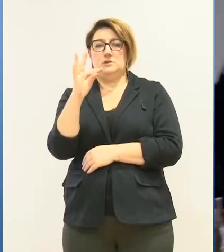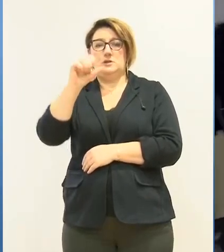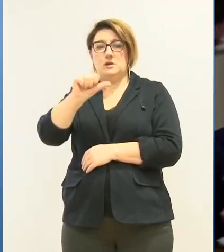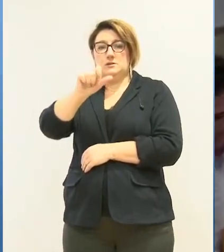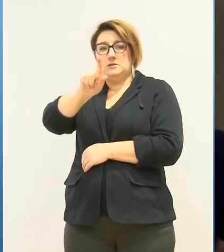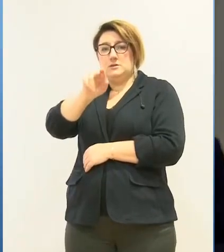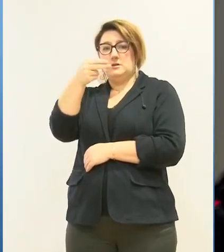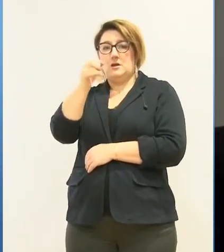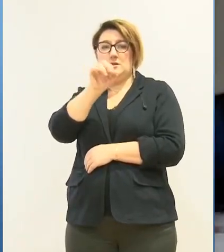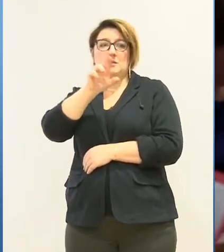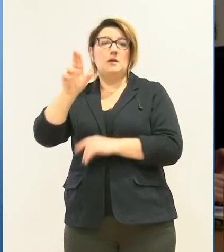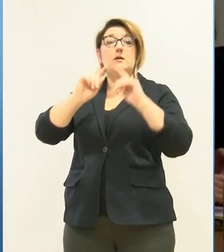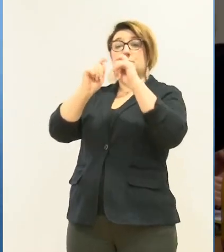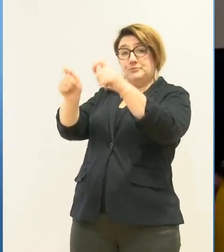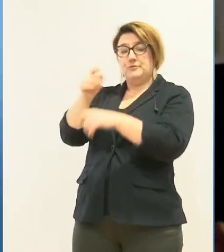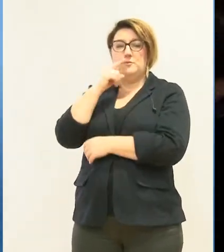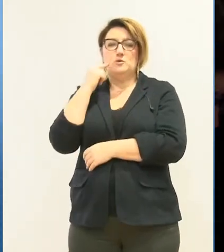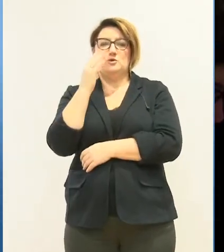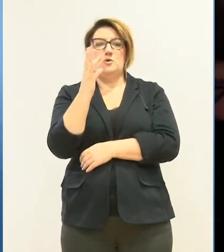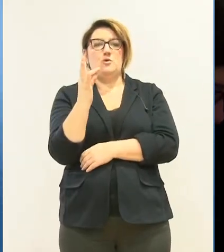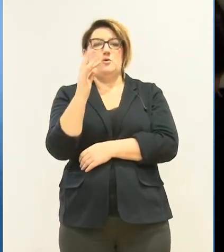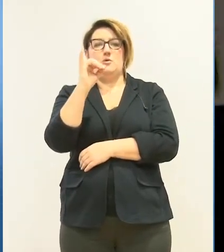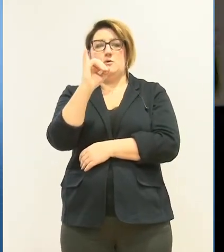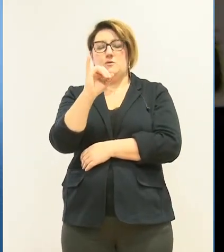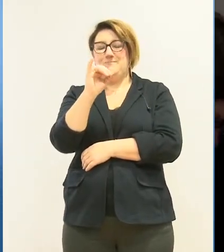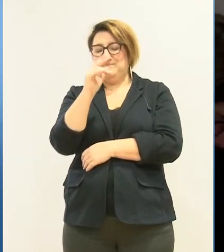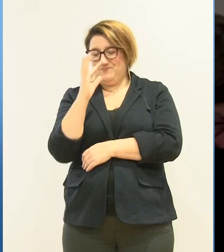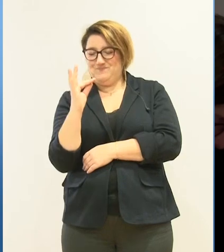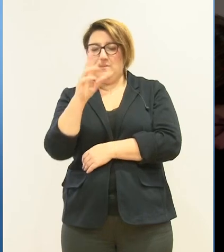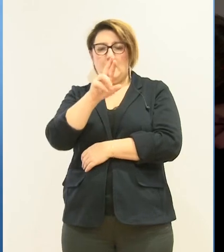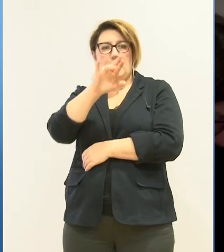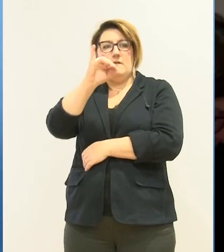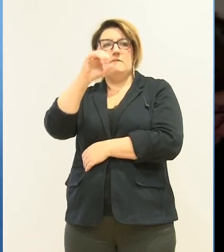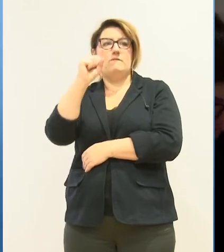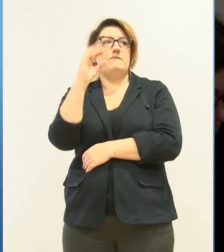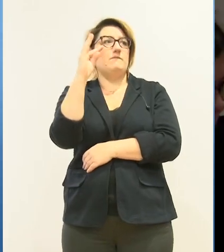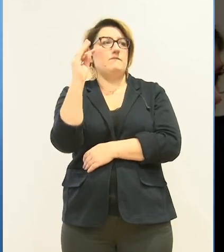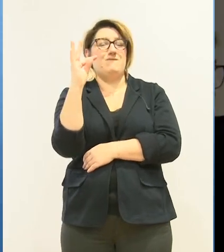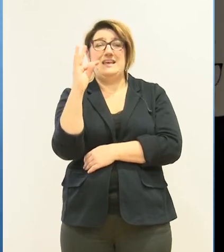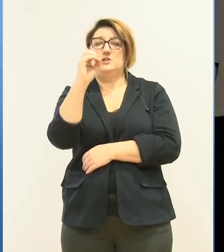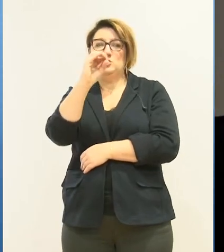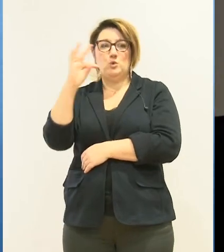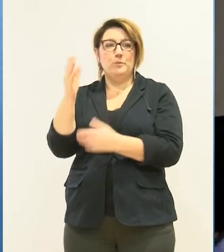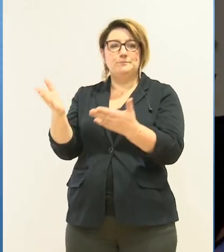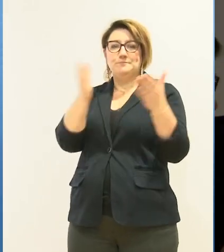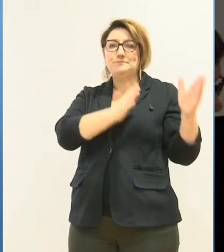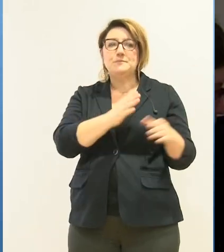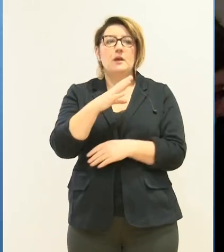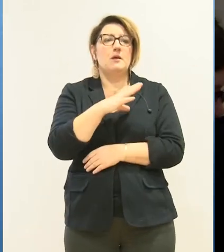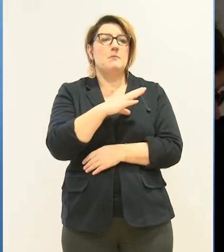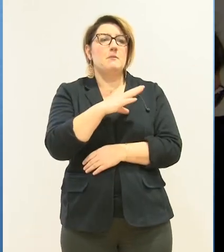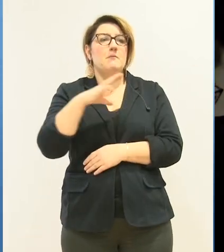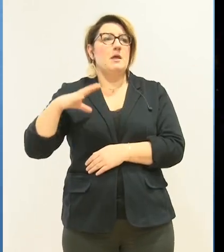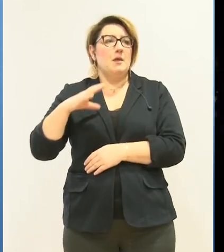bernard sadok bouzaiene laurence comparé à emmanuel caroz